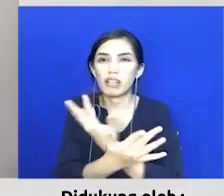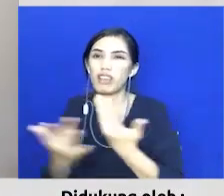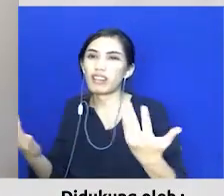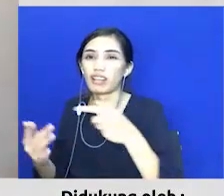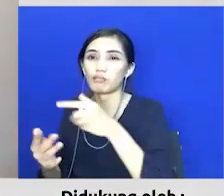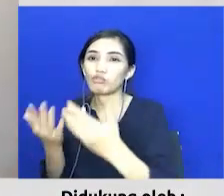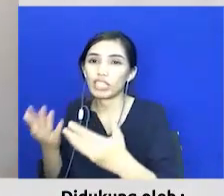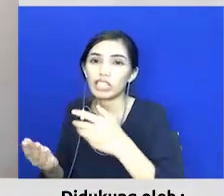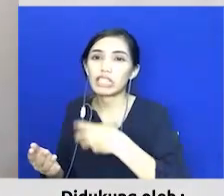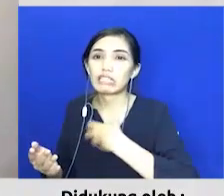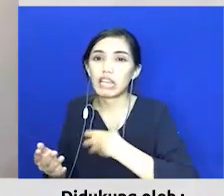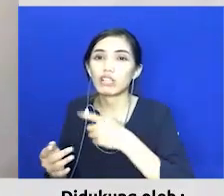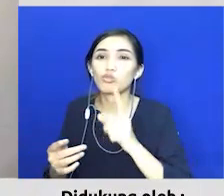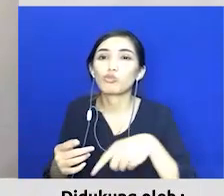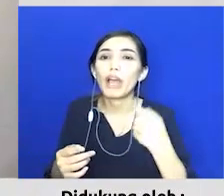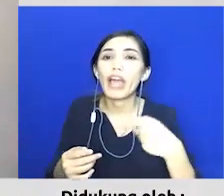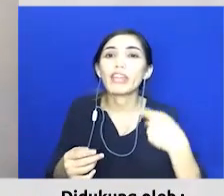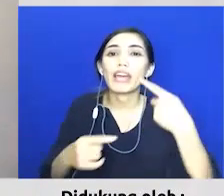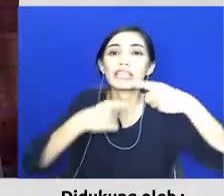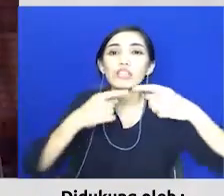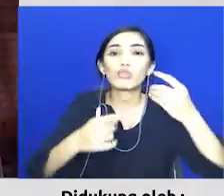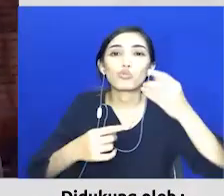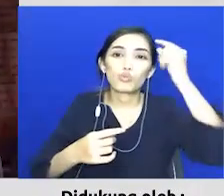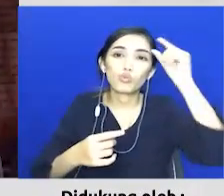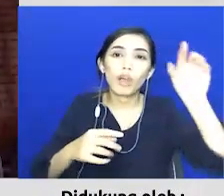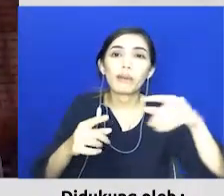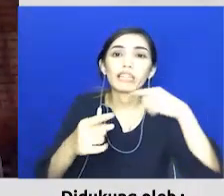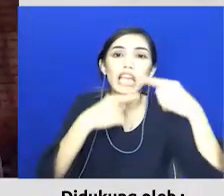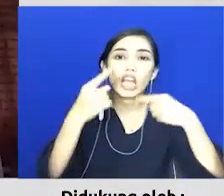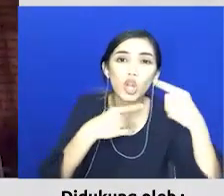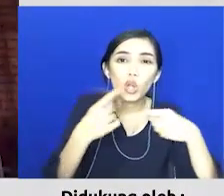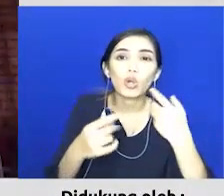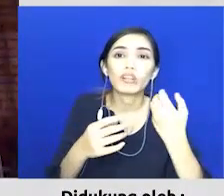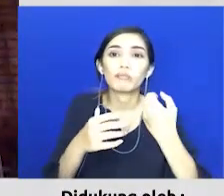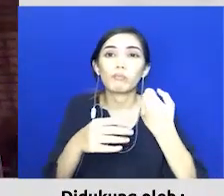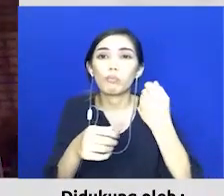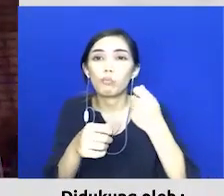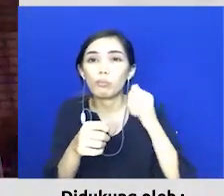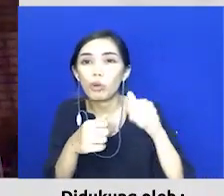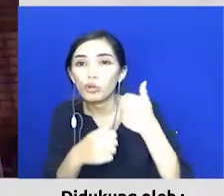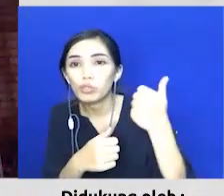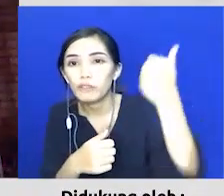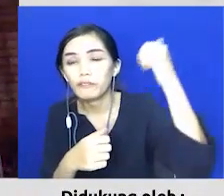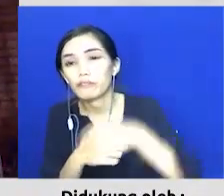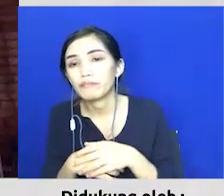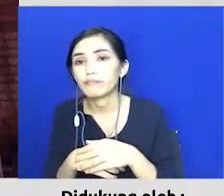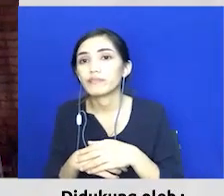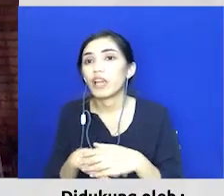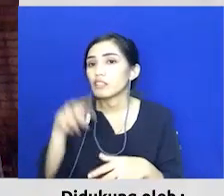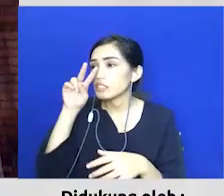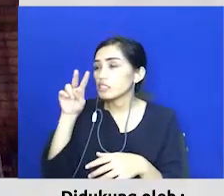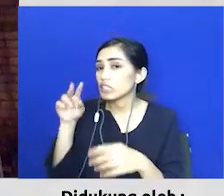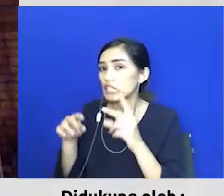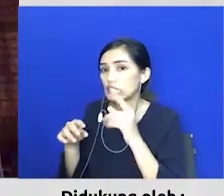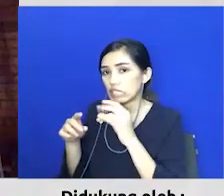Saya juga melihat ya, mungkin Pak Awi juga bisa ini menanggapi. Biar bagaimanapun tadi